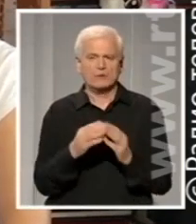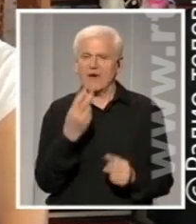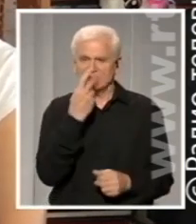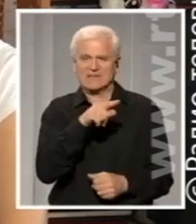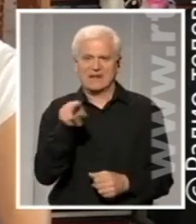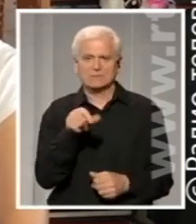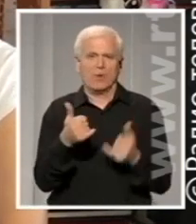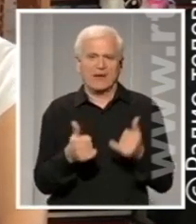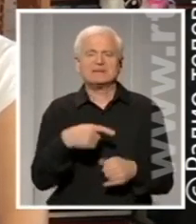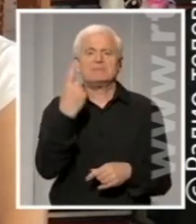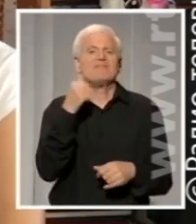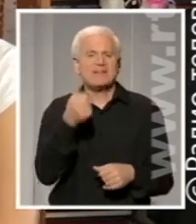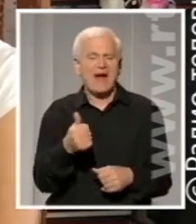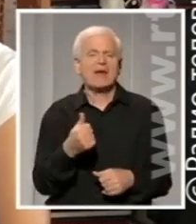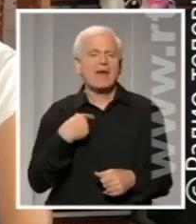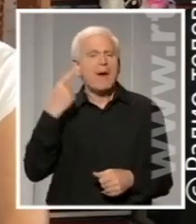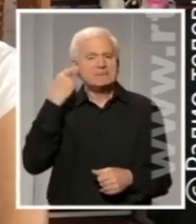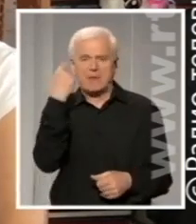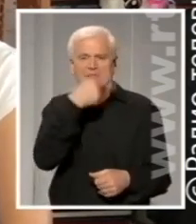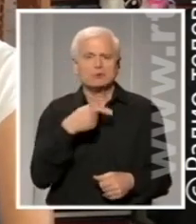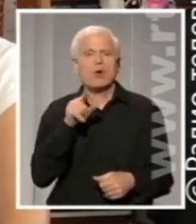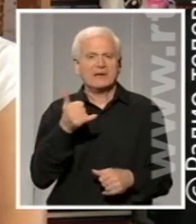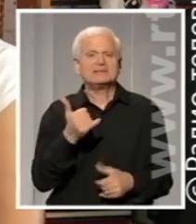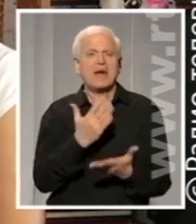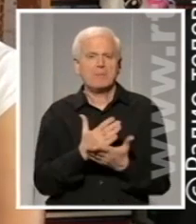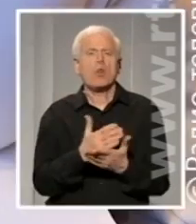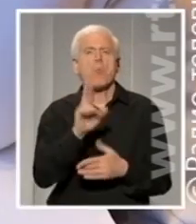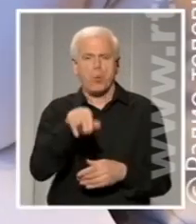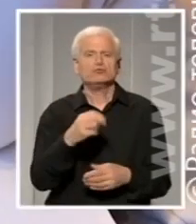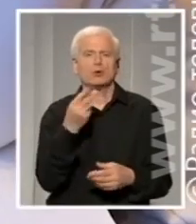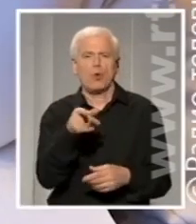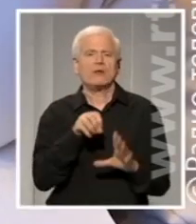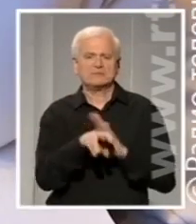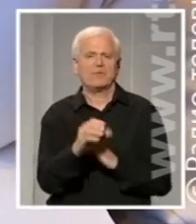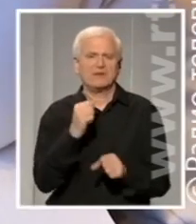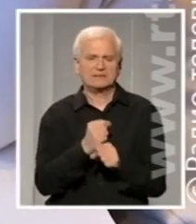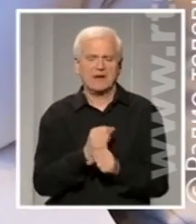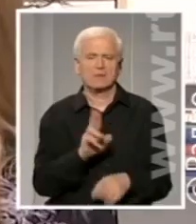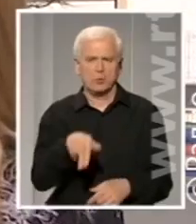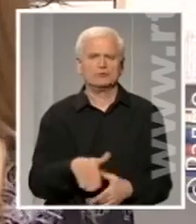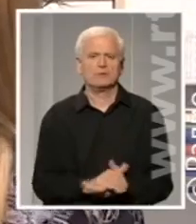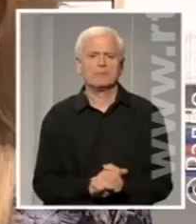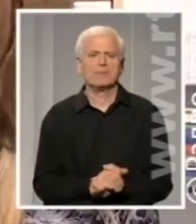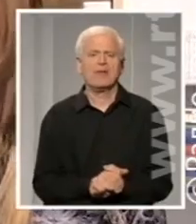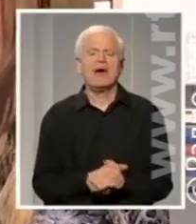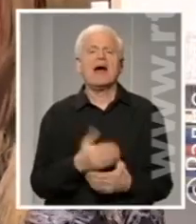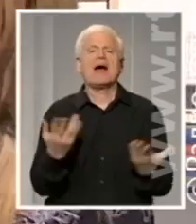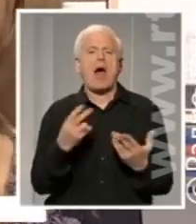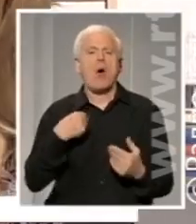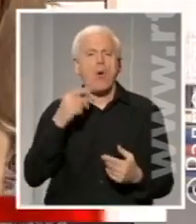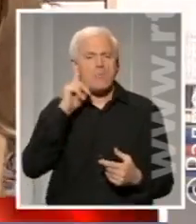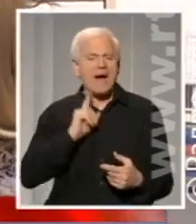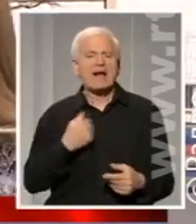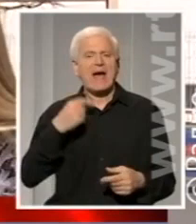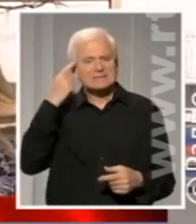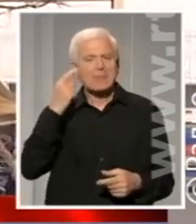smo prvi dan danas i ja mislim lično da bi ovo zaista moglo da funkcioniše. Kao roditelj smatram da je najbitnije zaista da